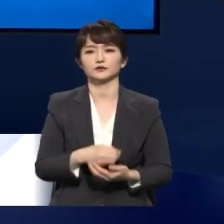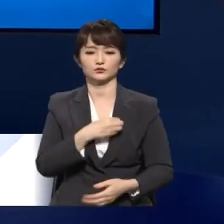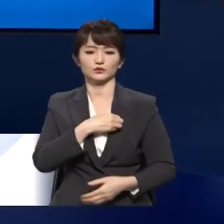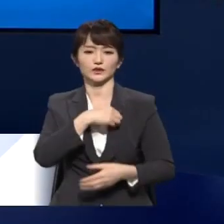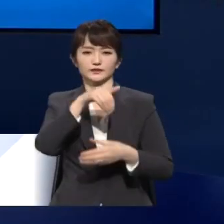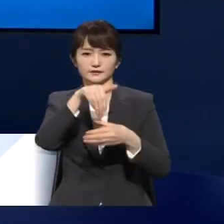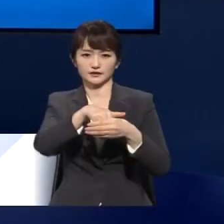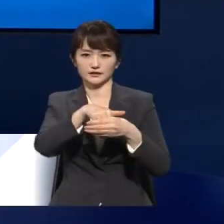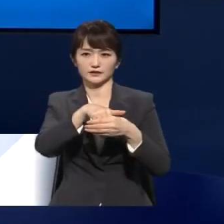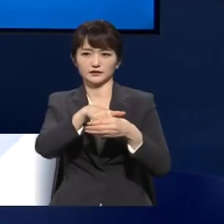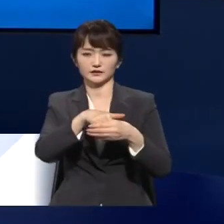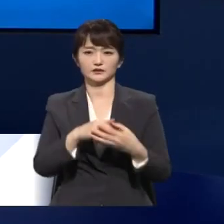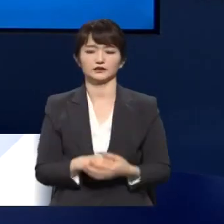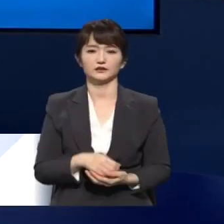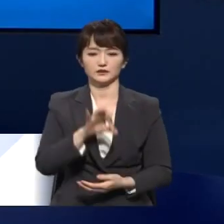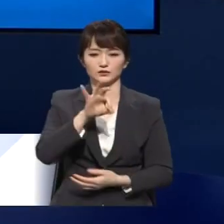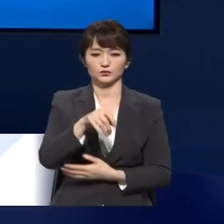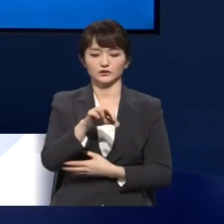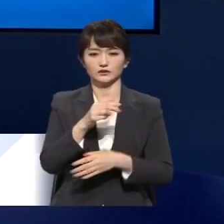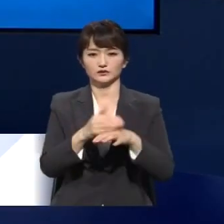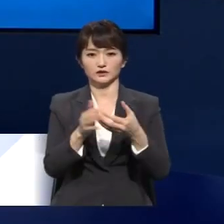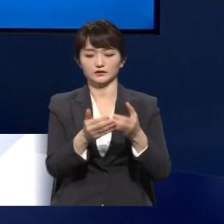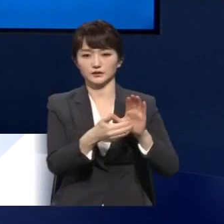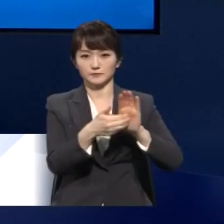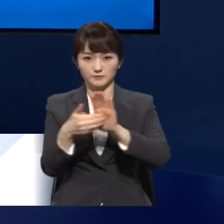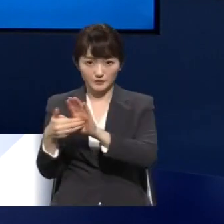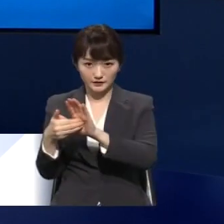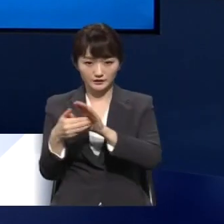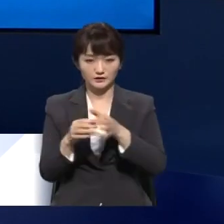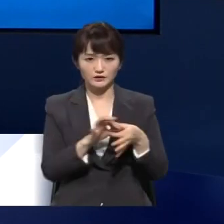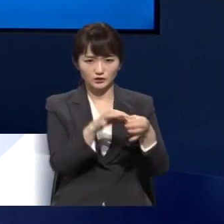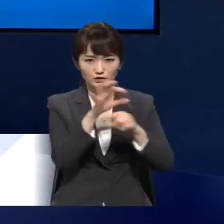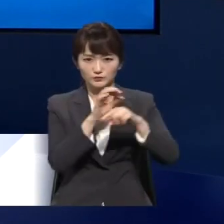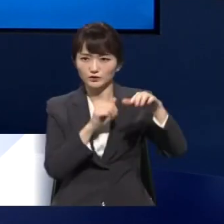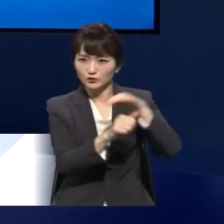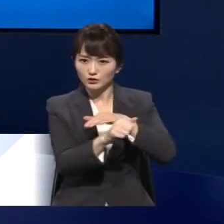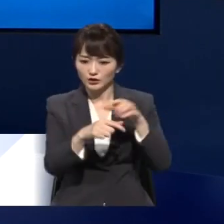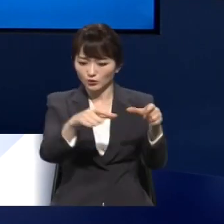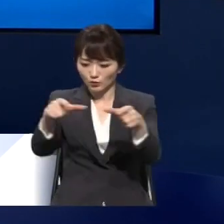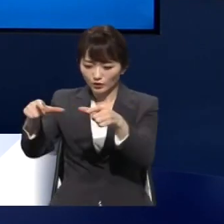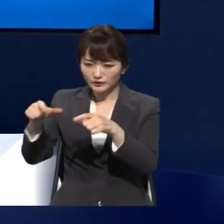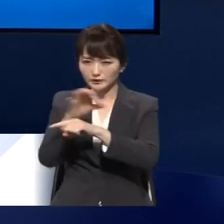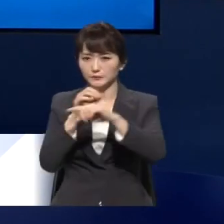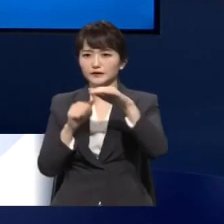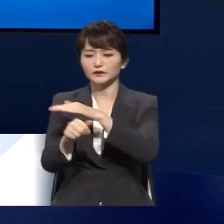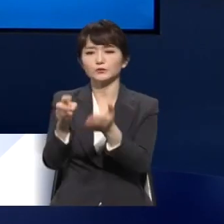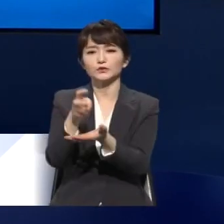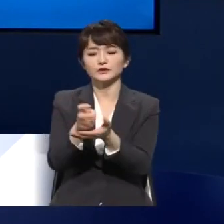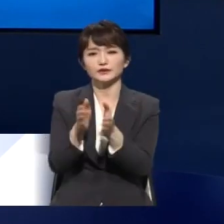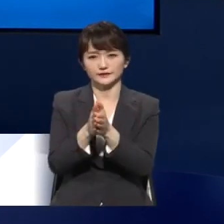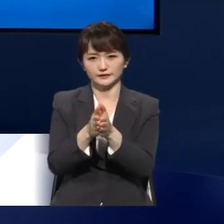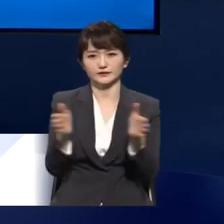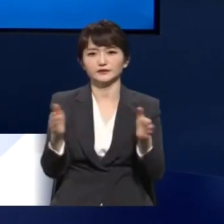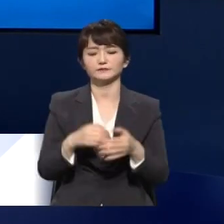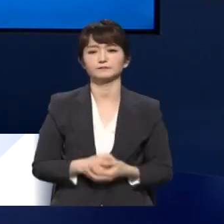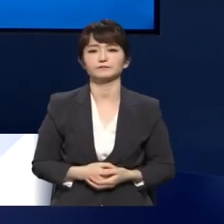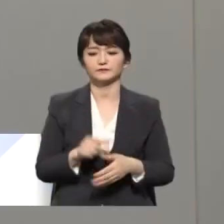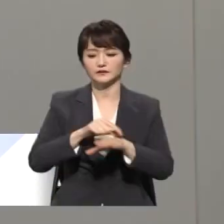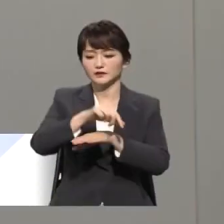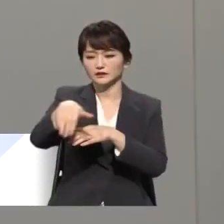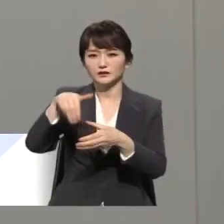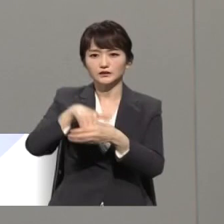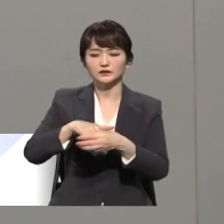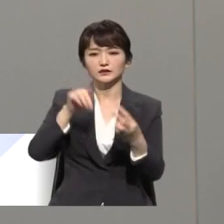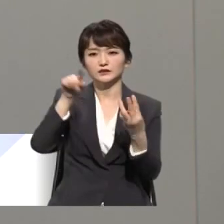선거는 위 섬 성당을 방지하는 연동형 비례대표제 와 번 역별 비례대표제 를 도입하게 씁니다 지방선거는